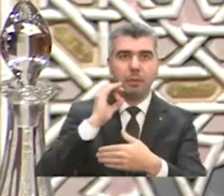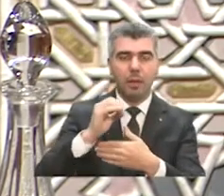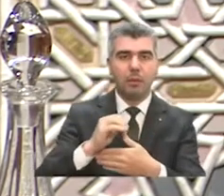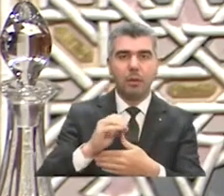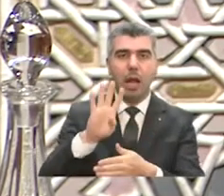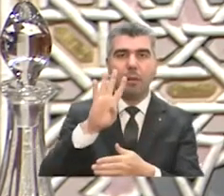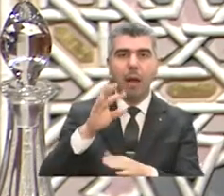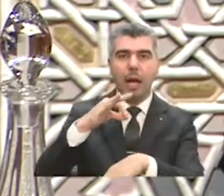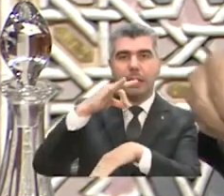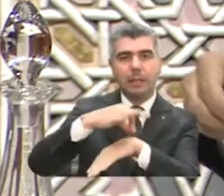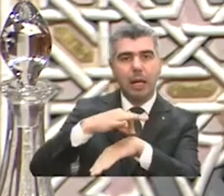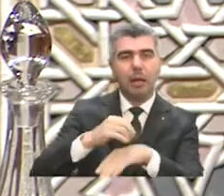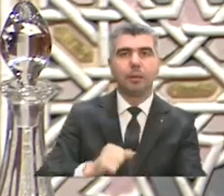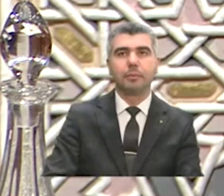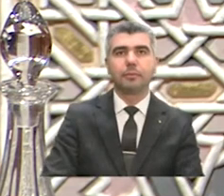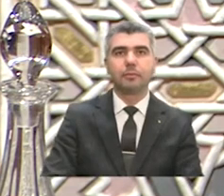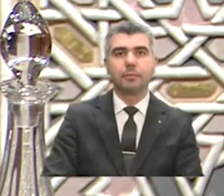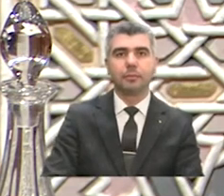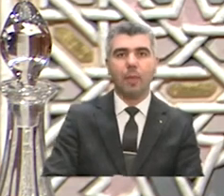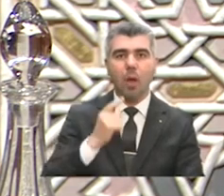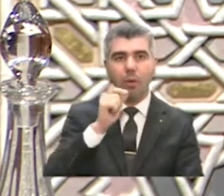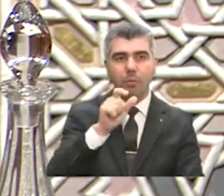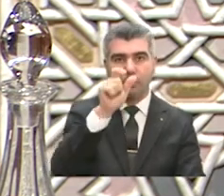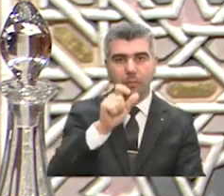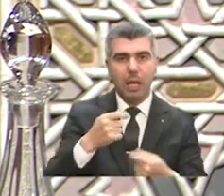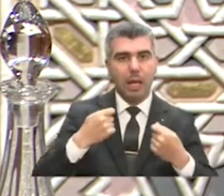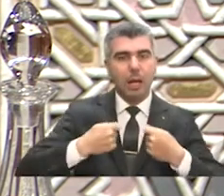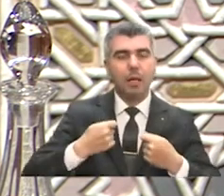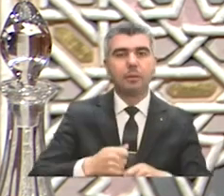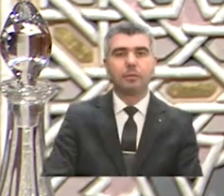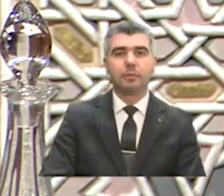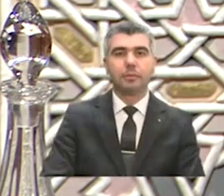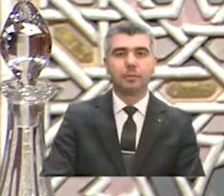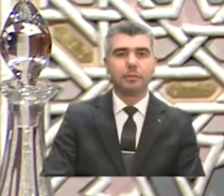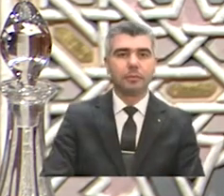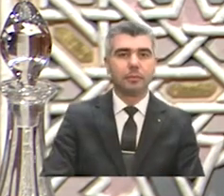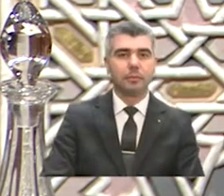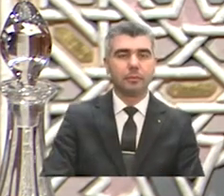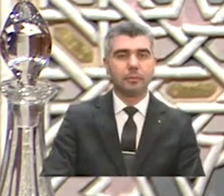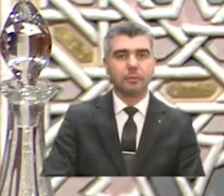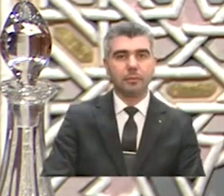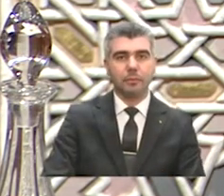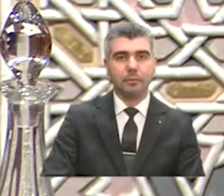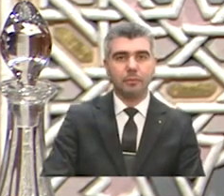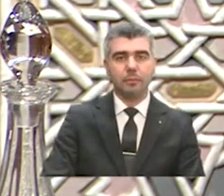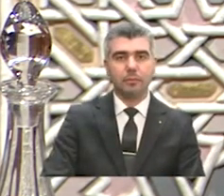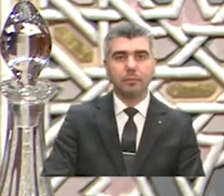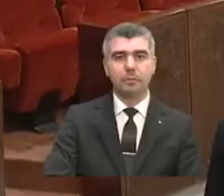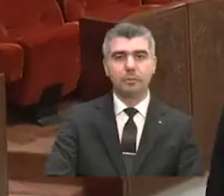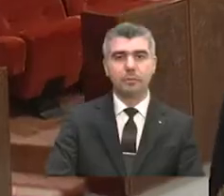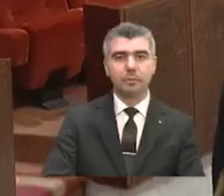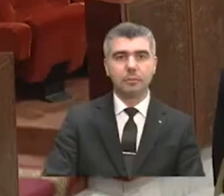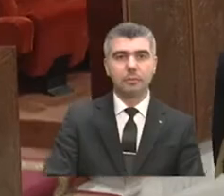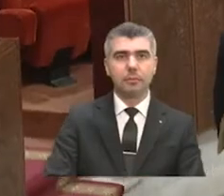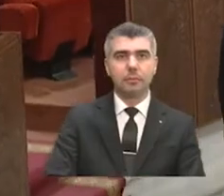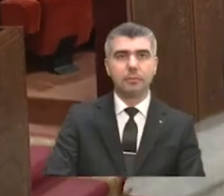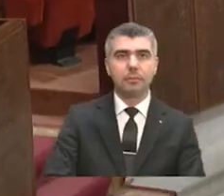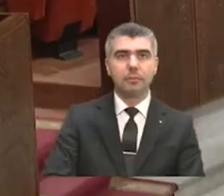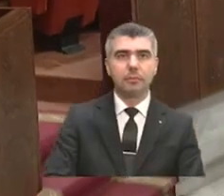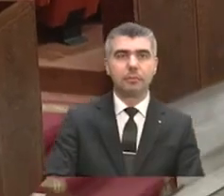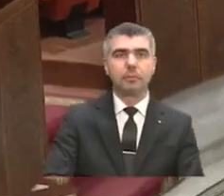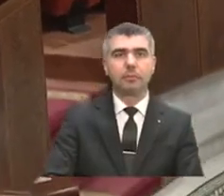la discussion et je donne la parole à monsieur le représentant des différents